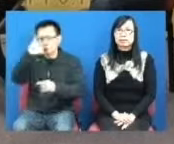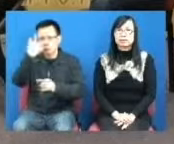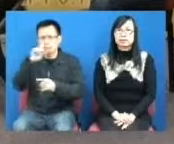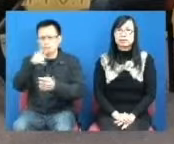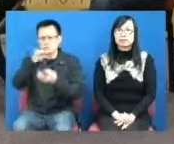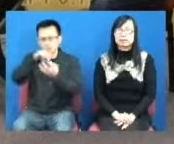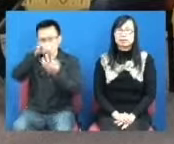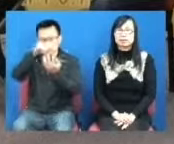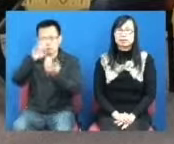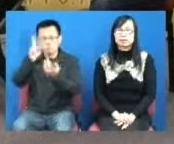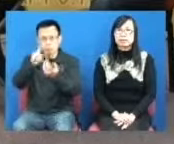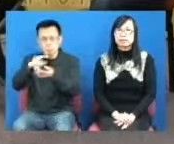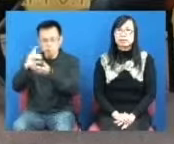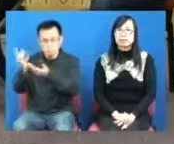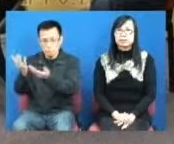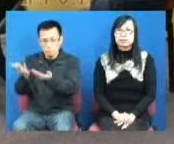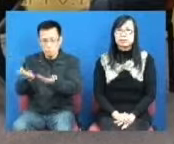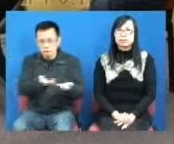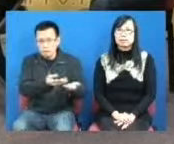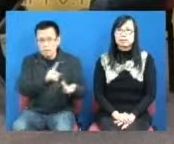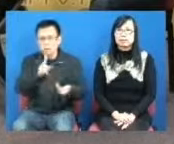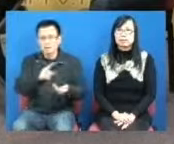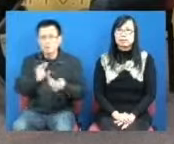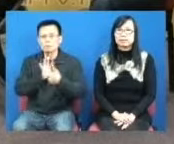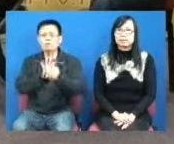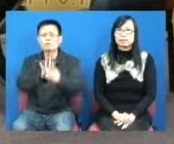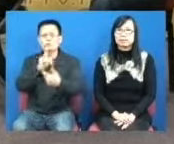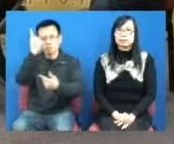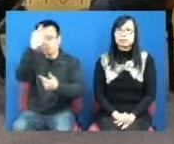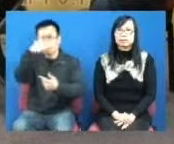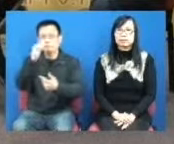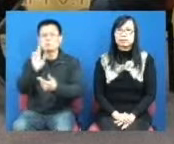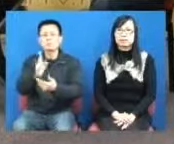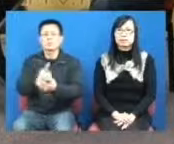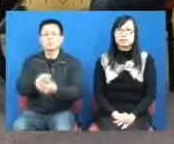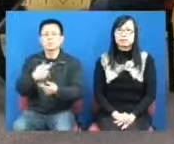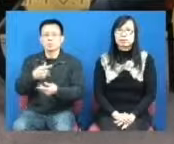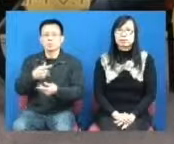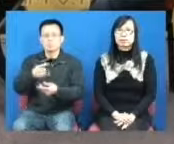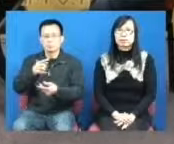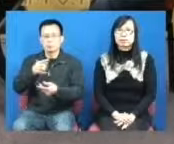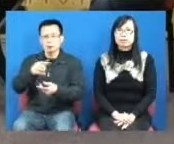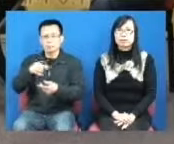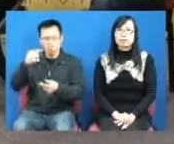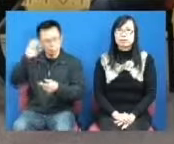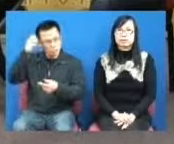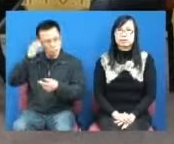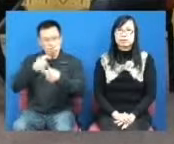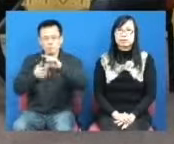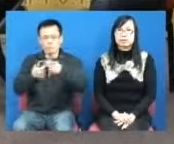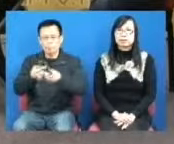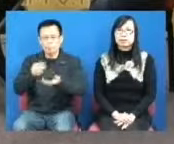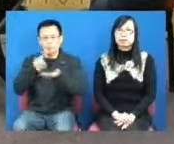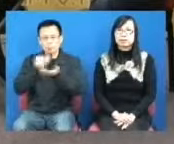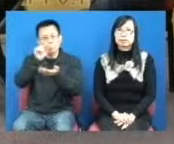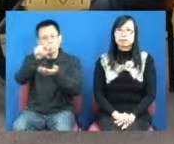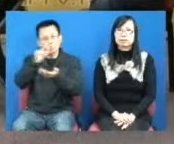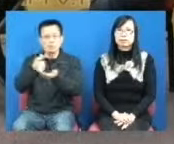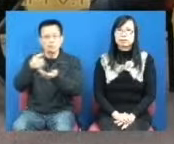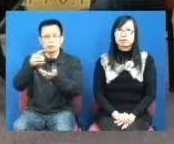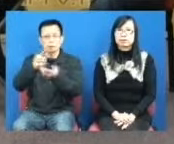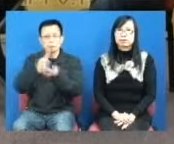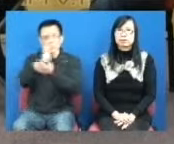怎樣界定哪些人是受邀請哪些人是不准受邀請的我們唯有用盡任何方法就將我們的信件我們整個方